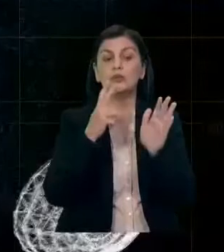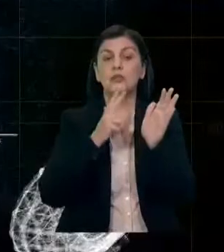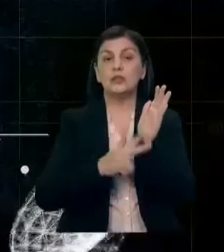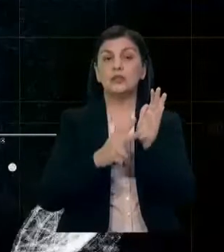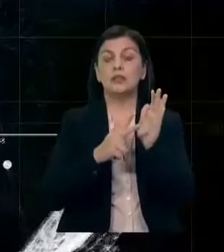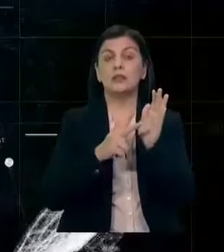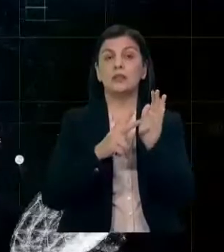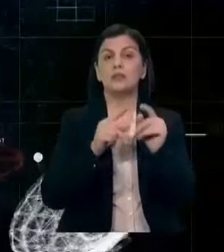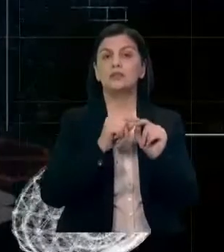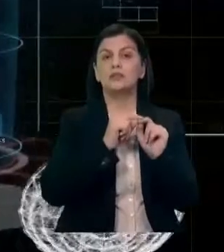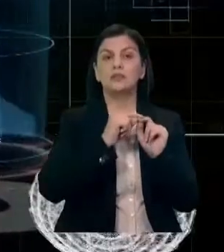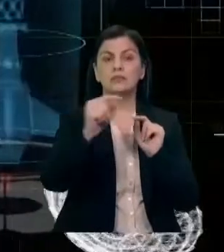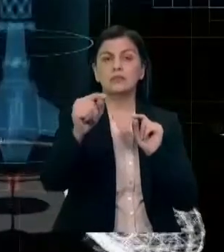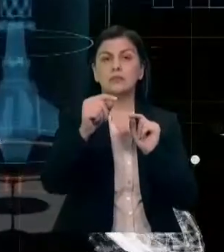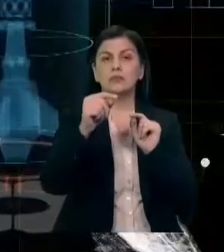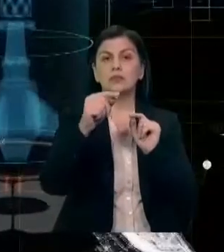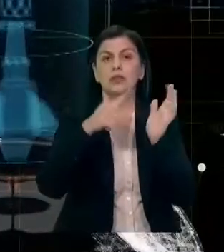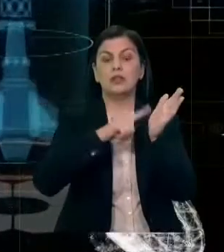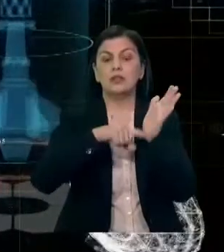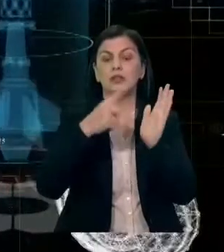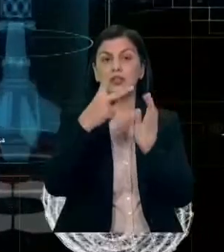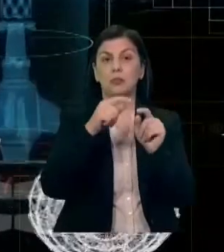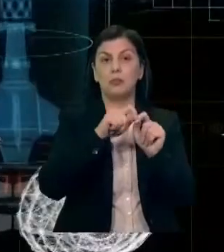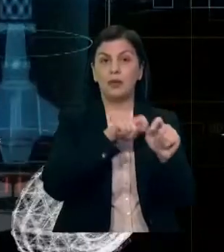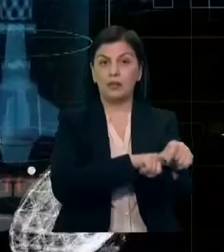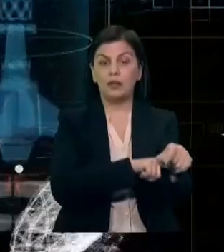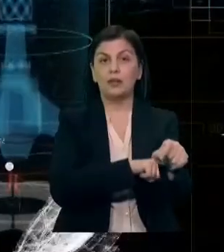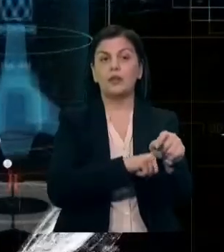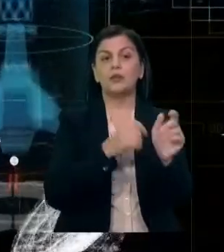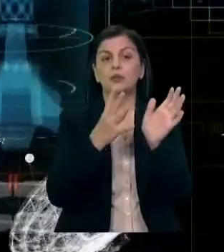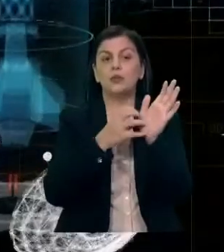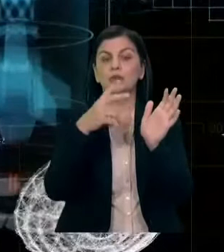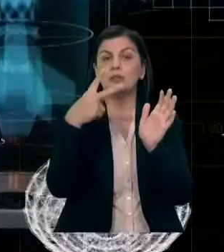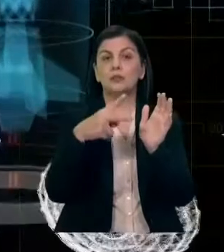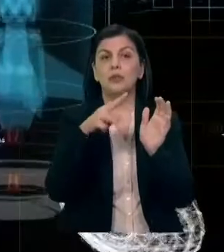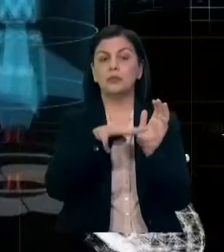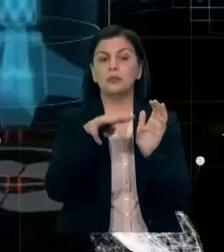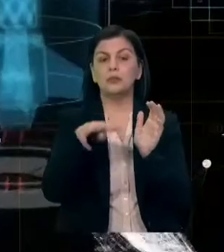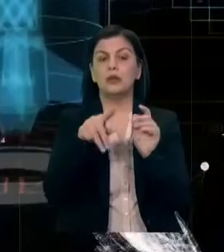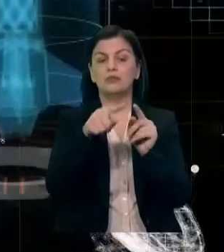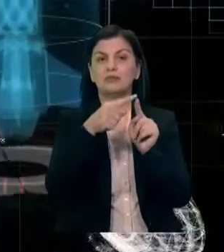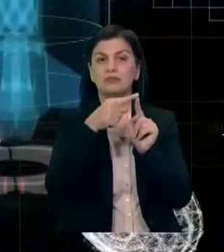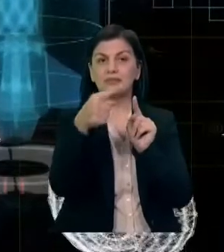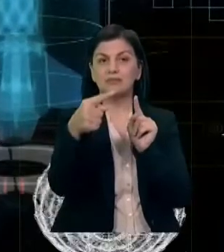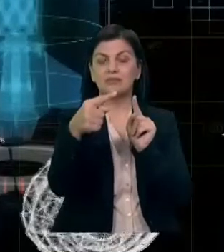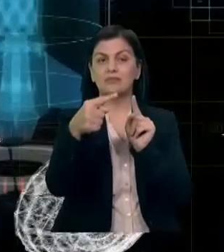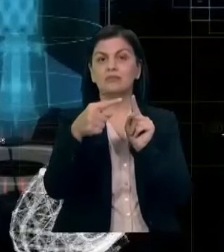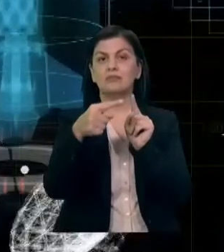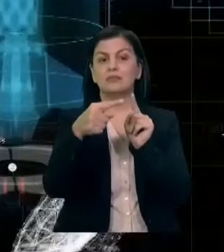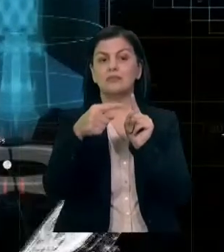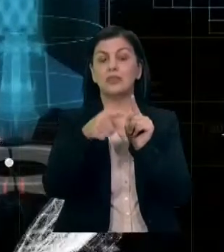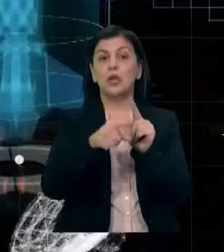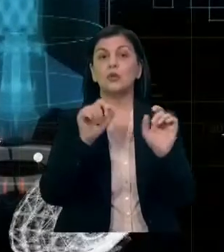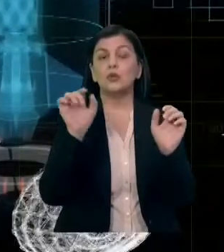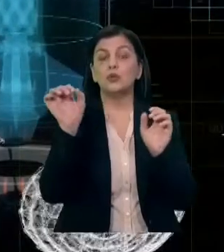kiloqram, uzunluğu 7,2 metr, diametri 920 mm, başlanğıcdan sonraki trayektoriyasının hissəsinin